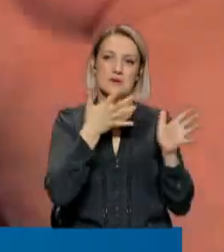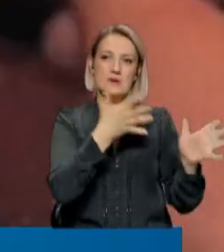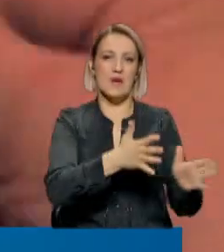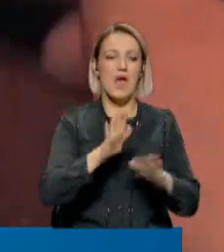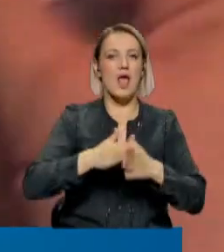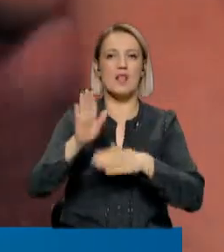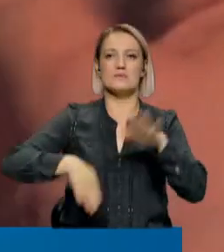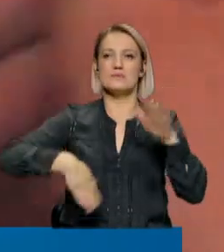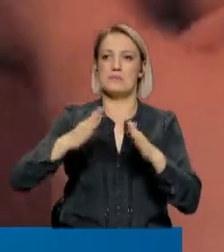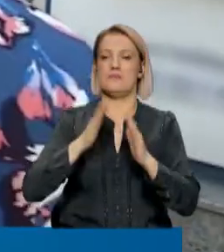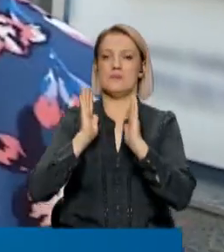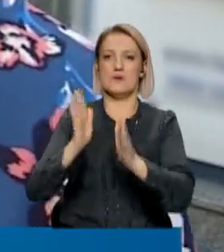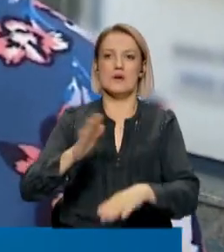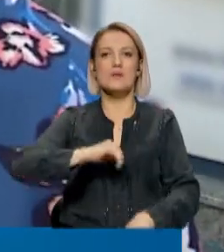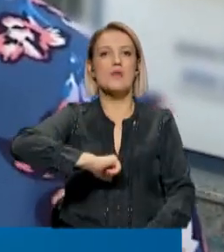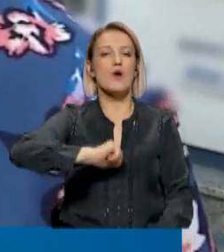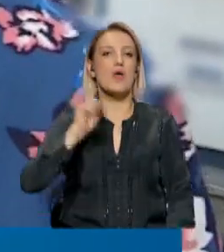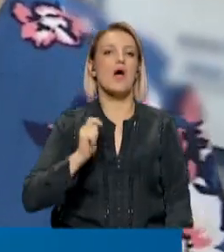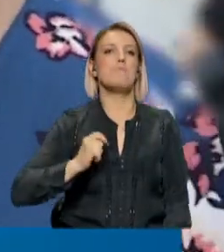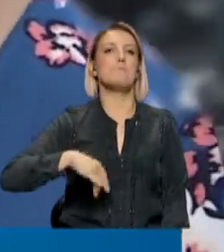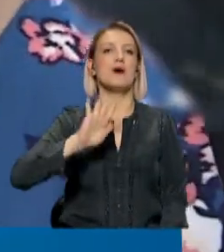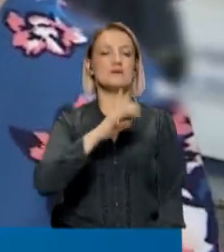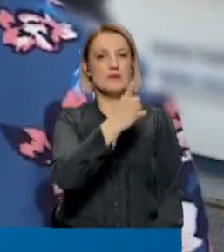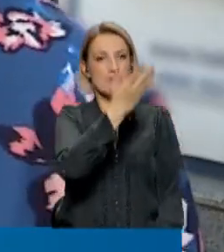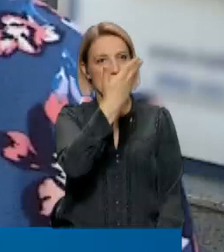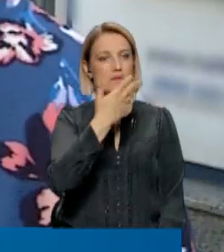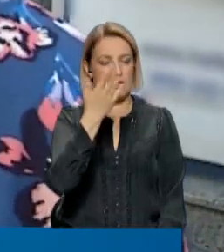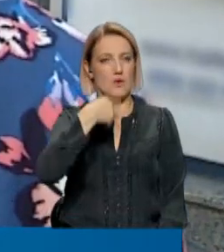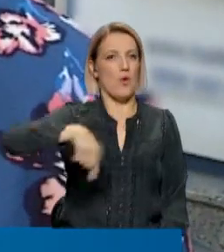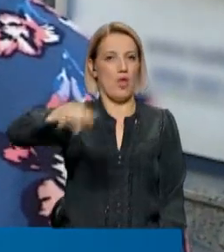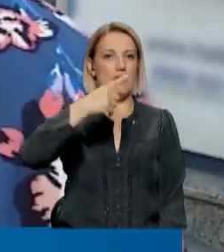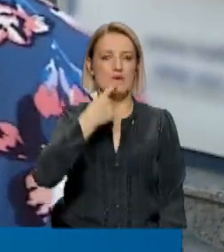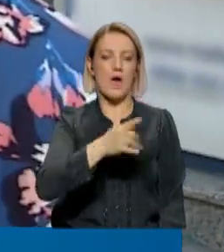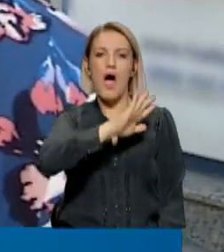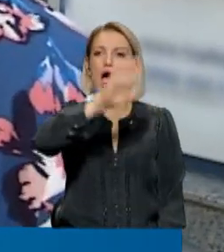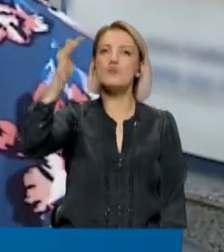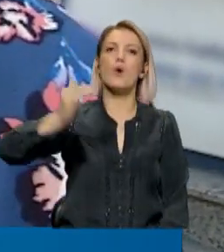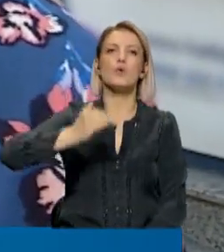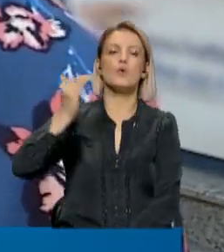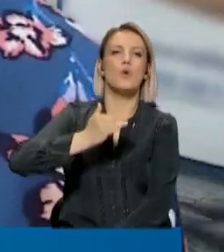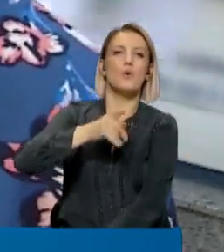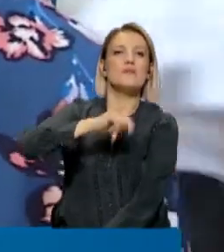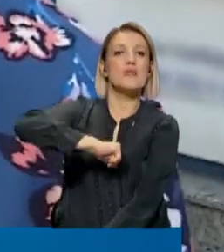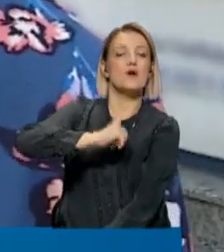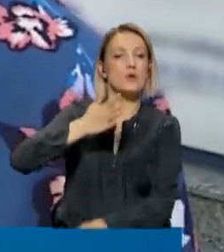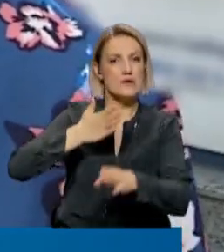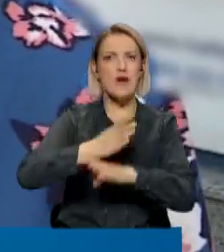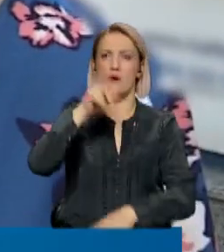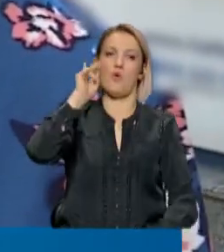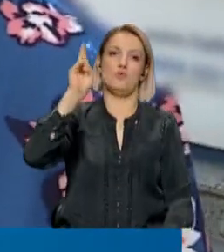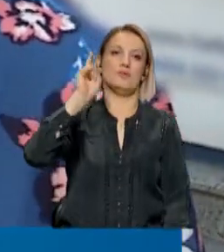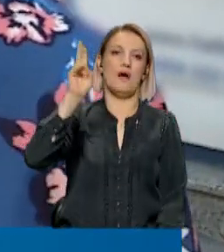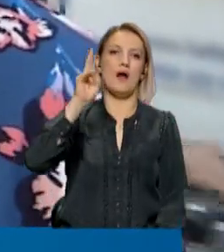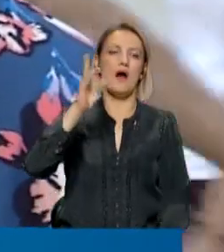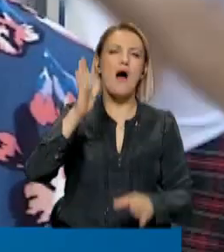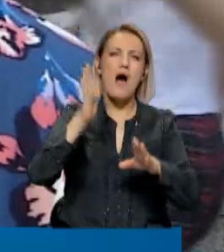git. Diyorlar ki nankörlük etmeyin, her şey ucuz. Asıl nankörlük onlar ediyor.